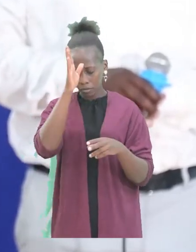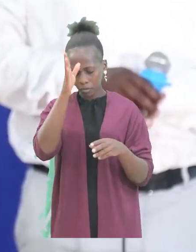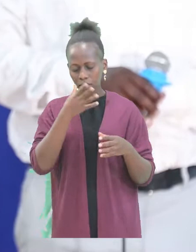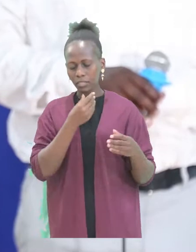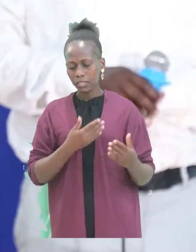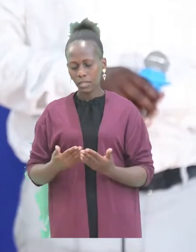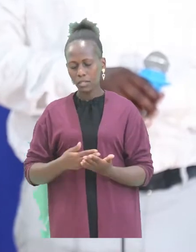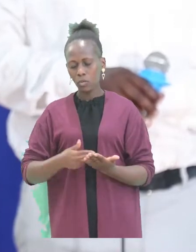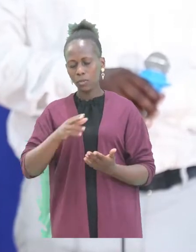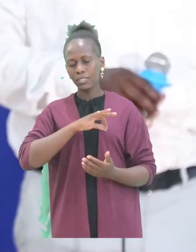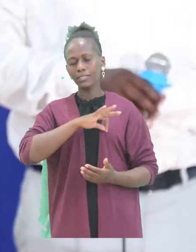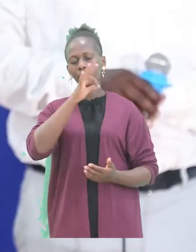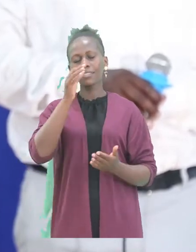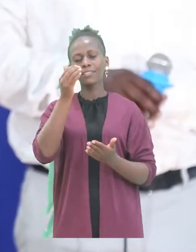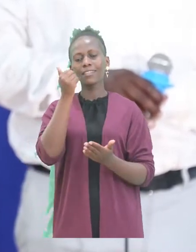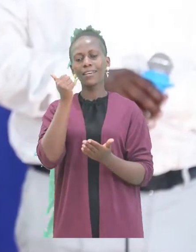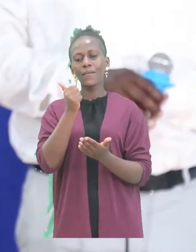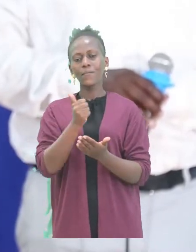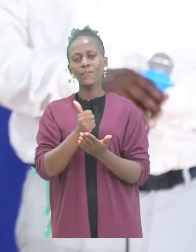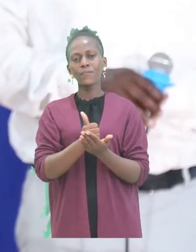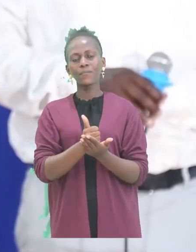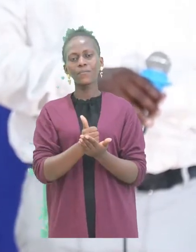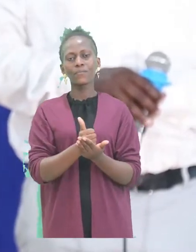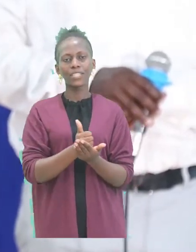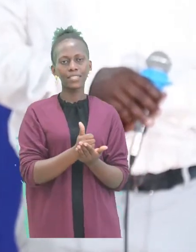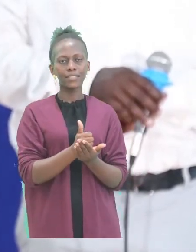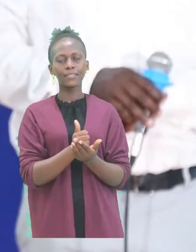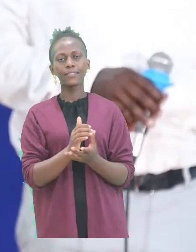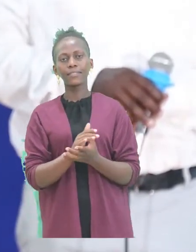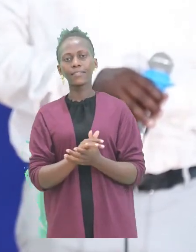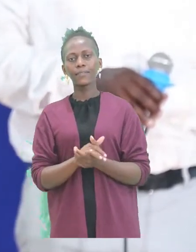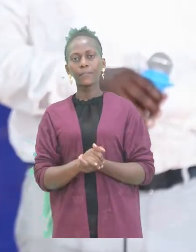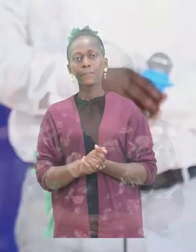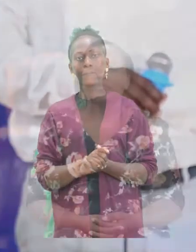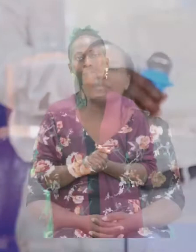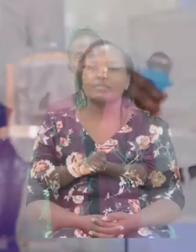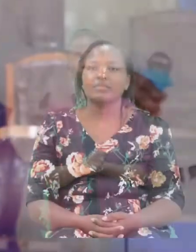Mwana na la Roho Mtakatifu. Amina. Amina.